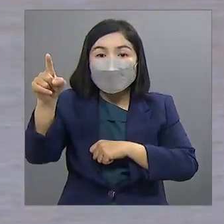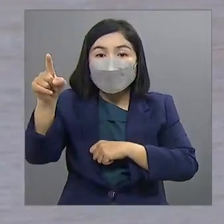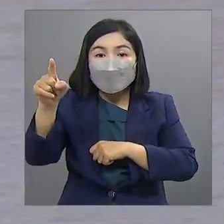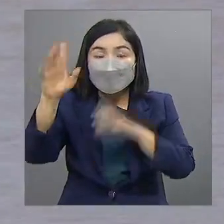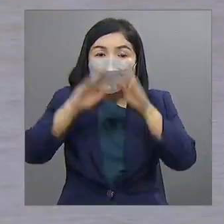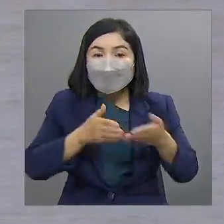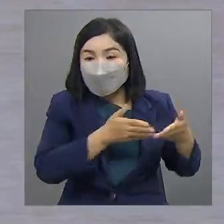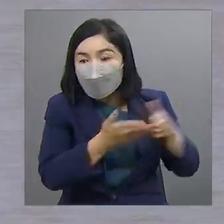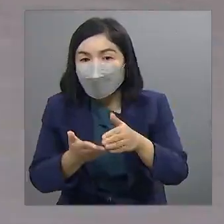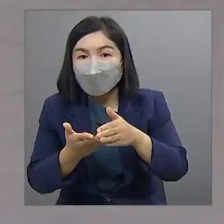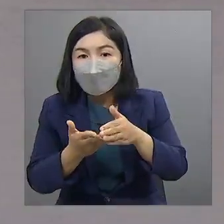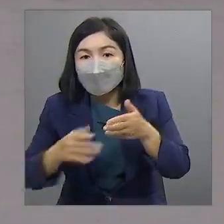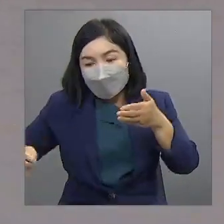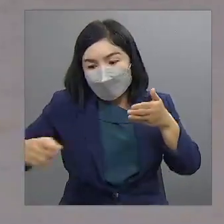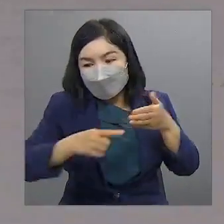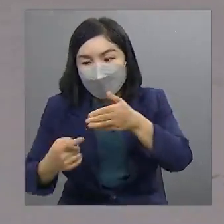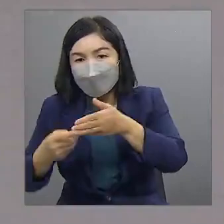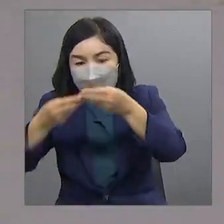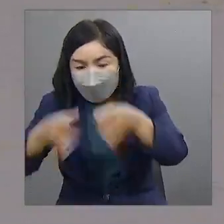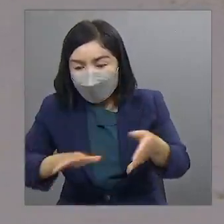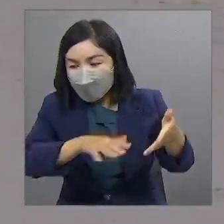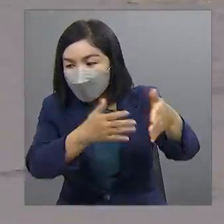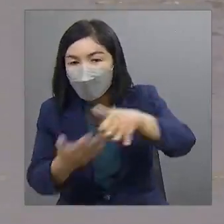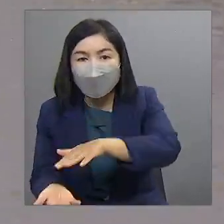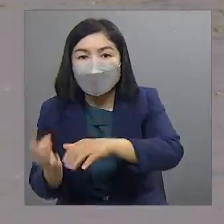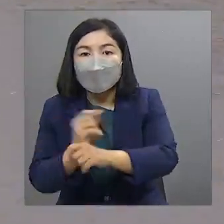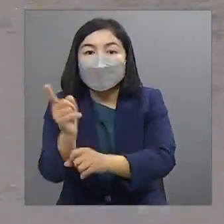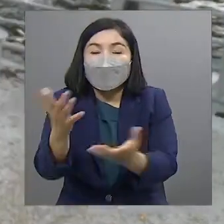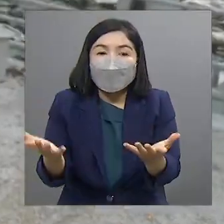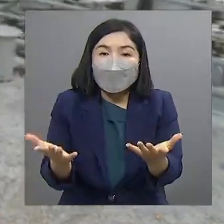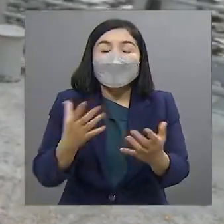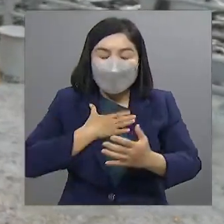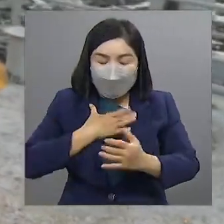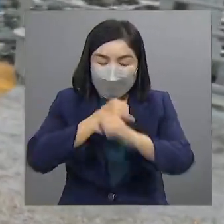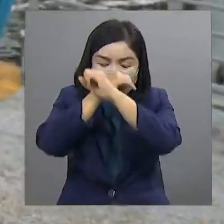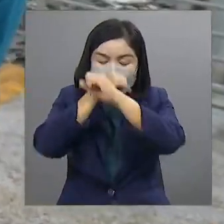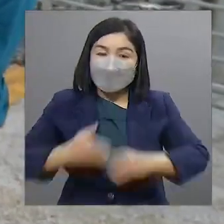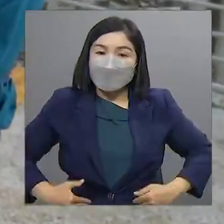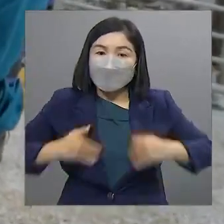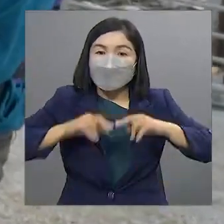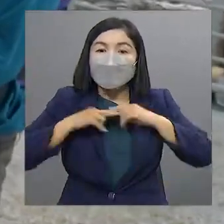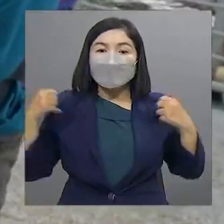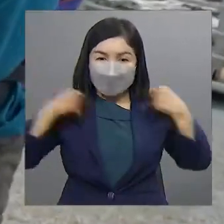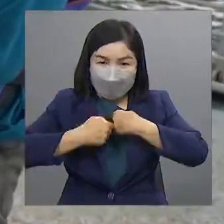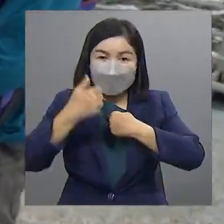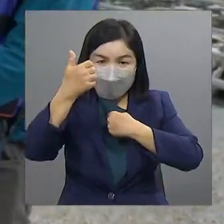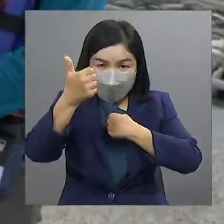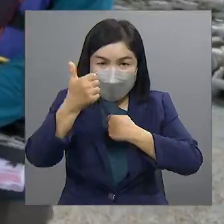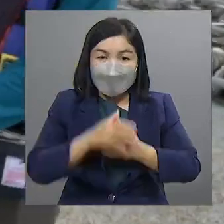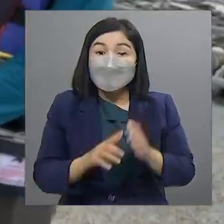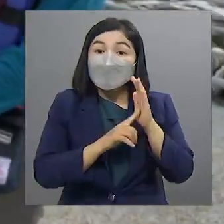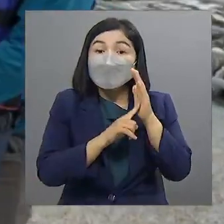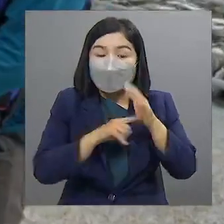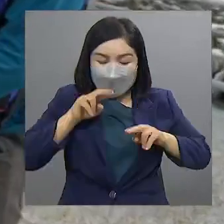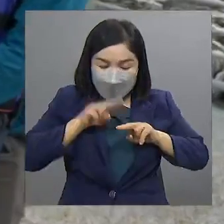อนไม้หรืออะไรเรือแตกอย่างเงี้ยเราก็ต้องใส่ไว้ดีกว่าครับ ค่ะทีนี้ขณะที่เรานั่งอยู่ในเรือเนี่ยคุณอยากคิดว่าเพื่อความปล